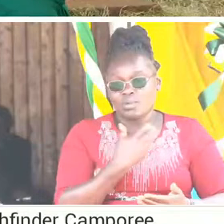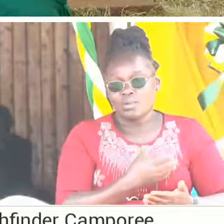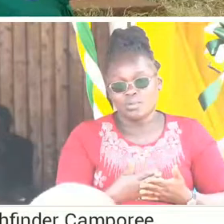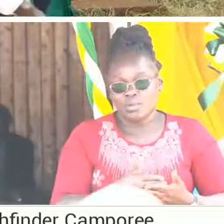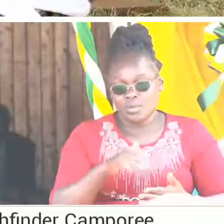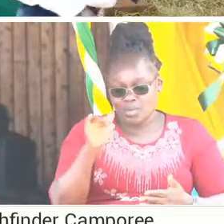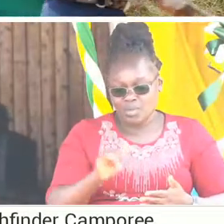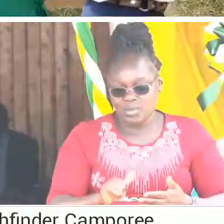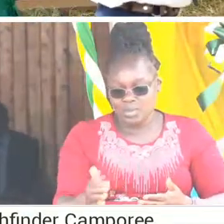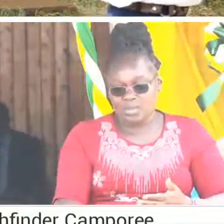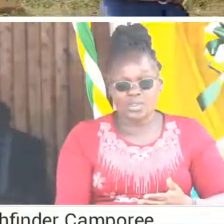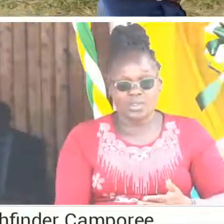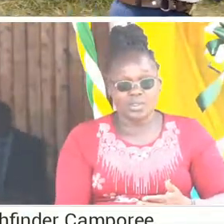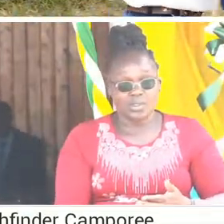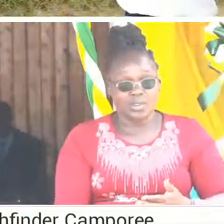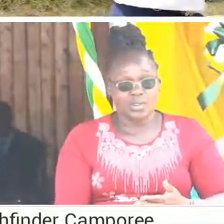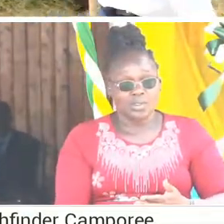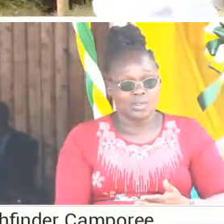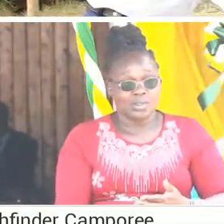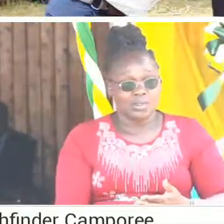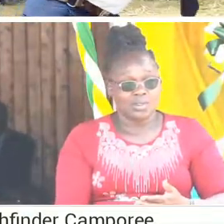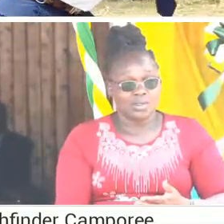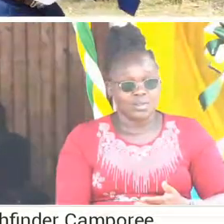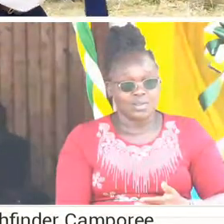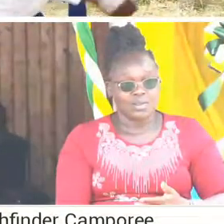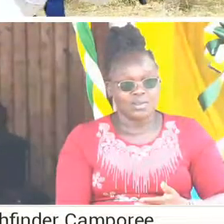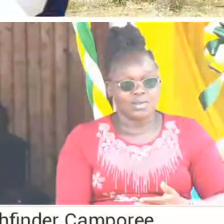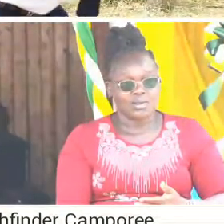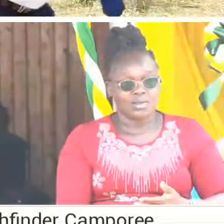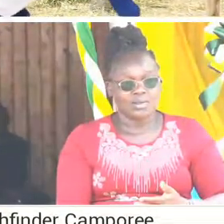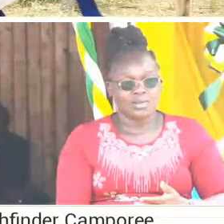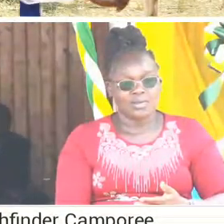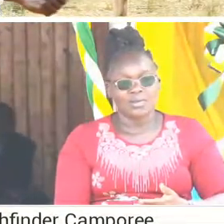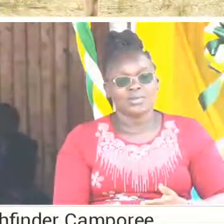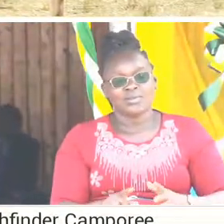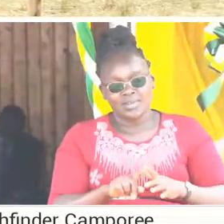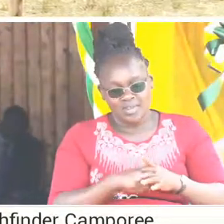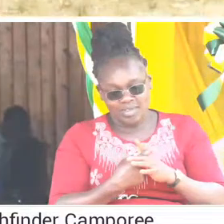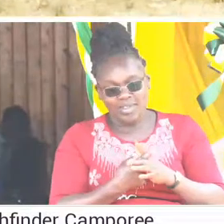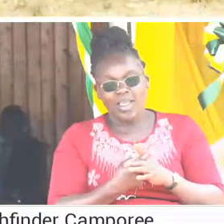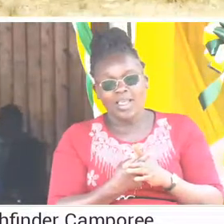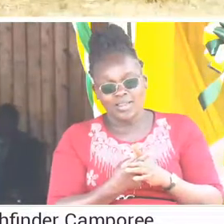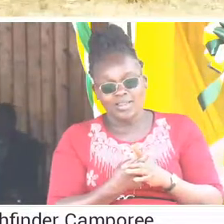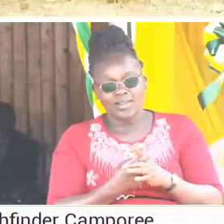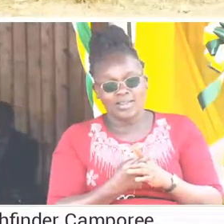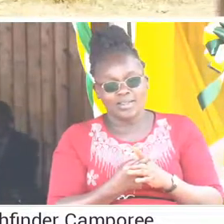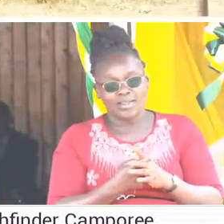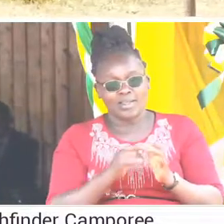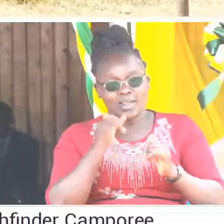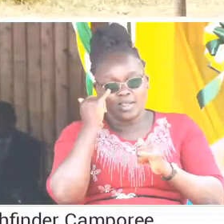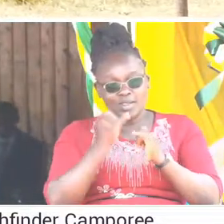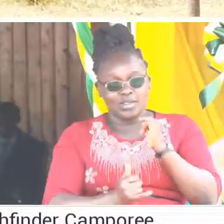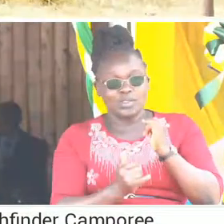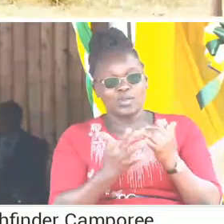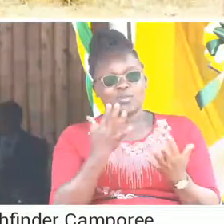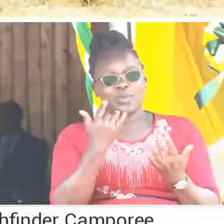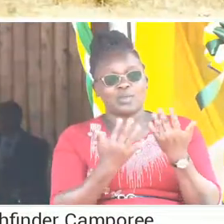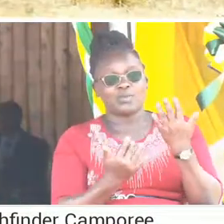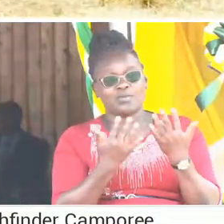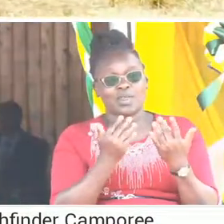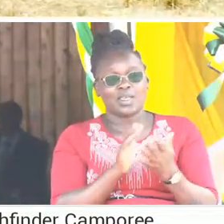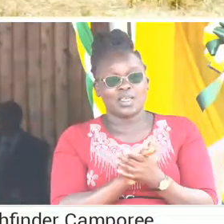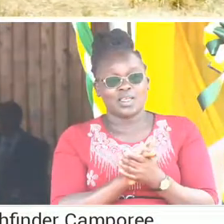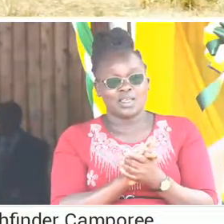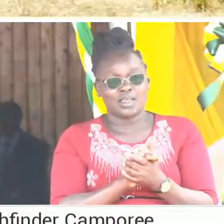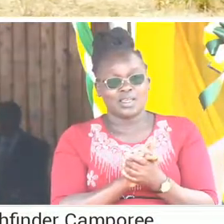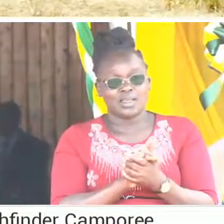Baba akaanza kuzima moto na wenzake. Leta maji, leta mchanga, funika na blanketi. Anatafuta suluhisho. Akigeuka mtoto